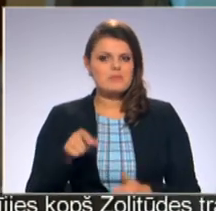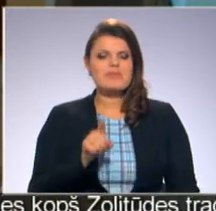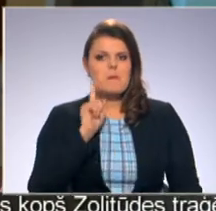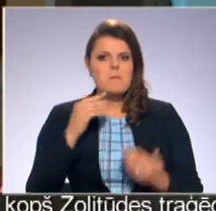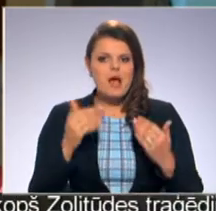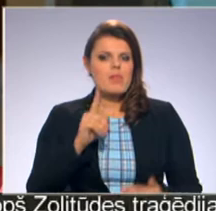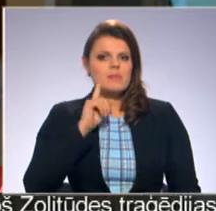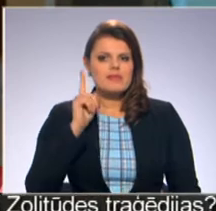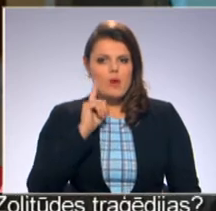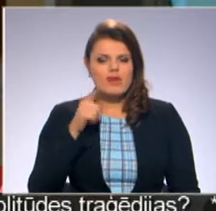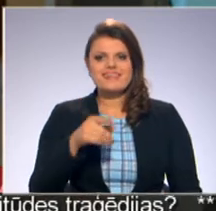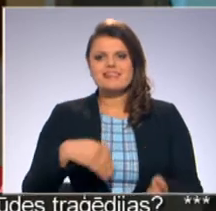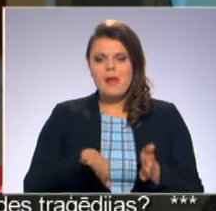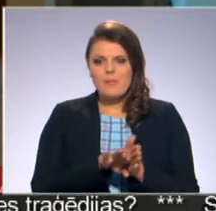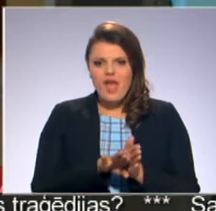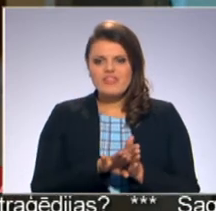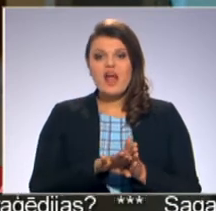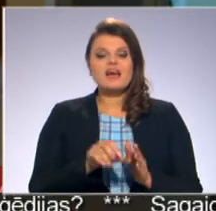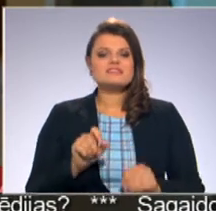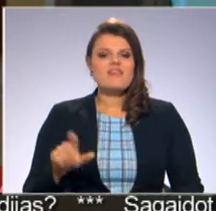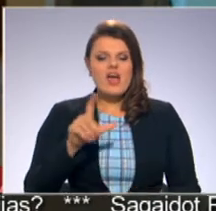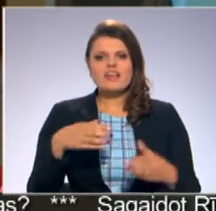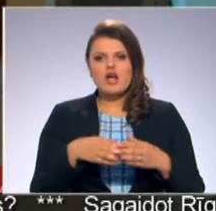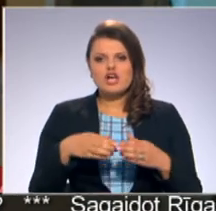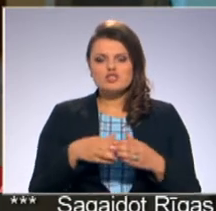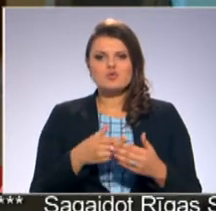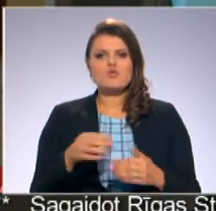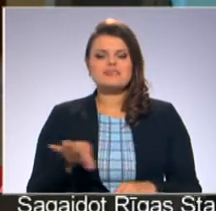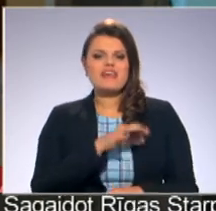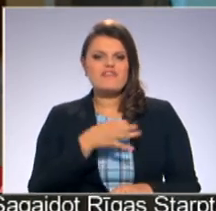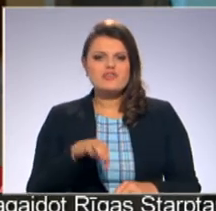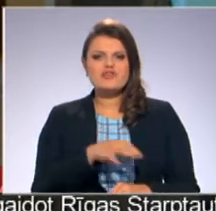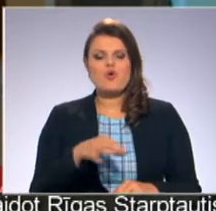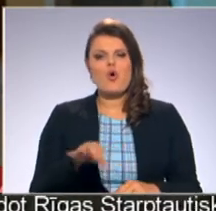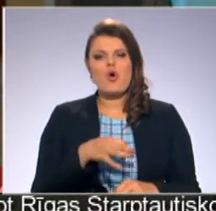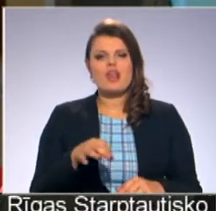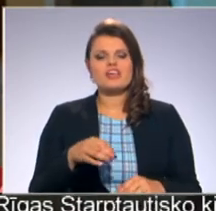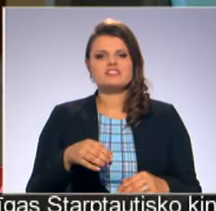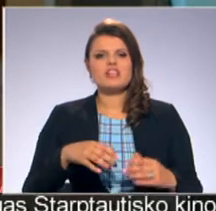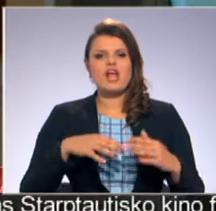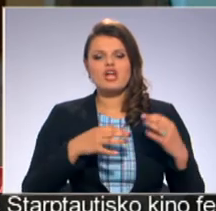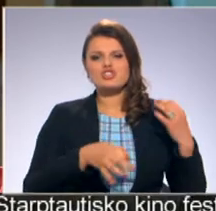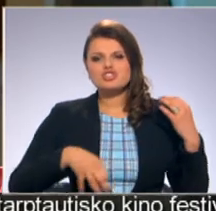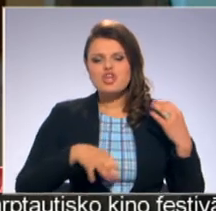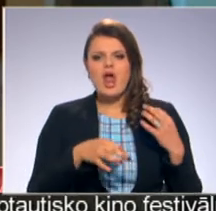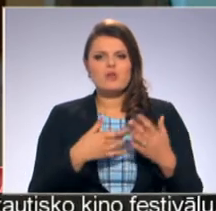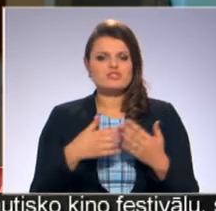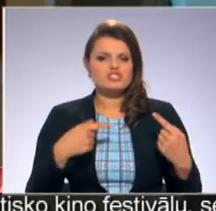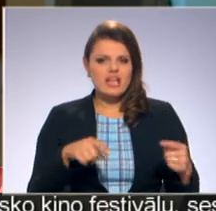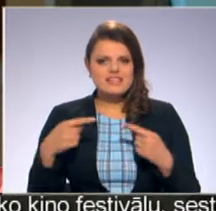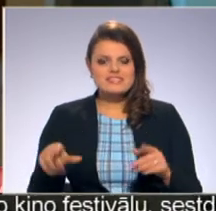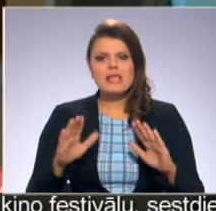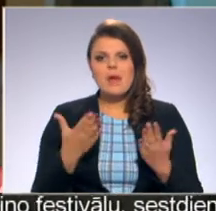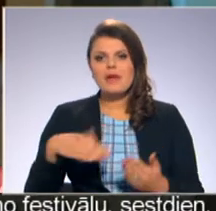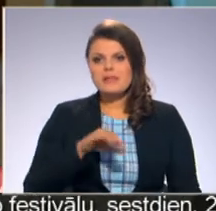tādi jaunākie tajā piedalās, vairākās grupās kā violnieki, altisti un čerlisti. Bet mēs